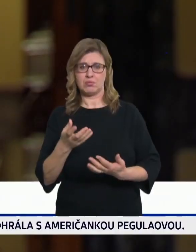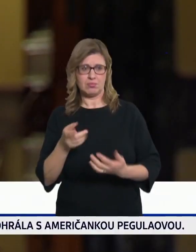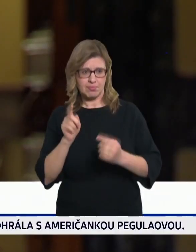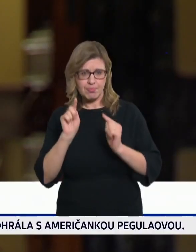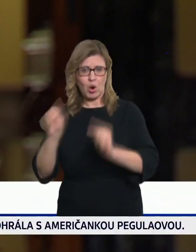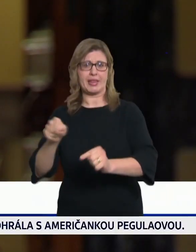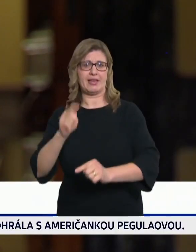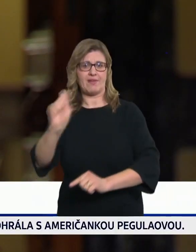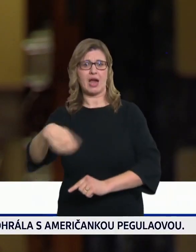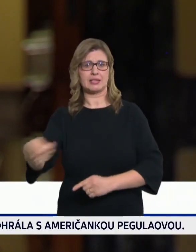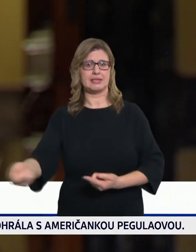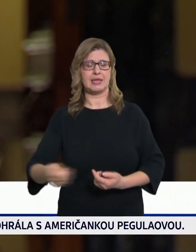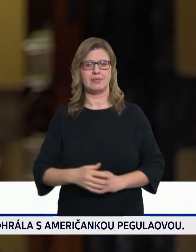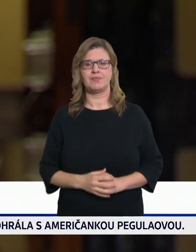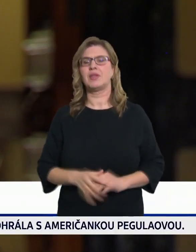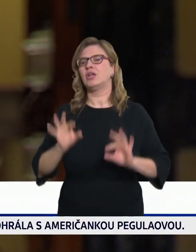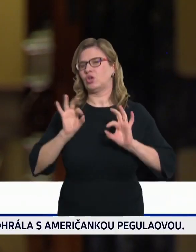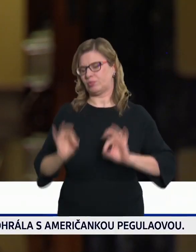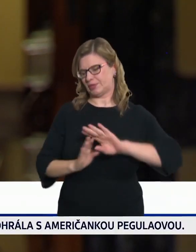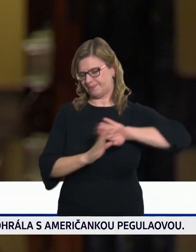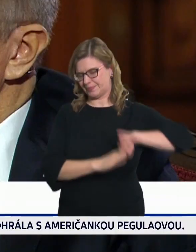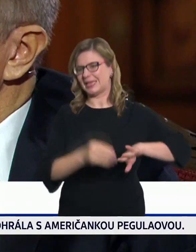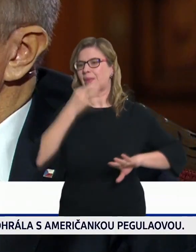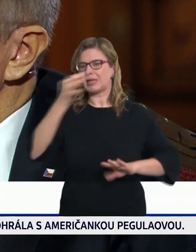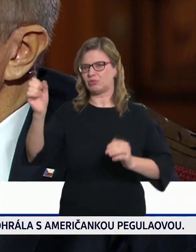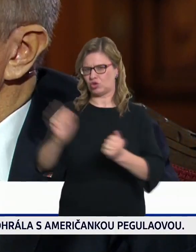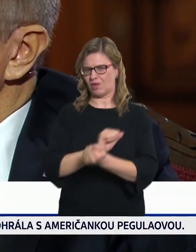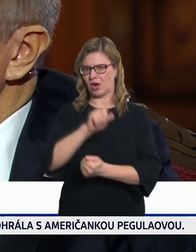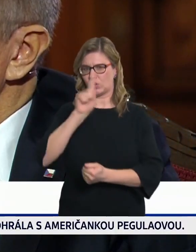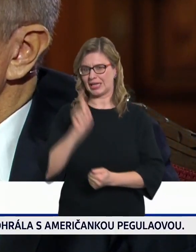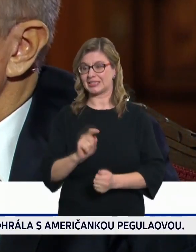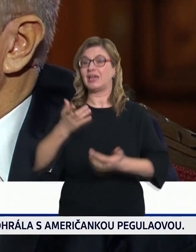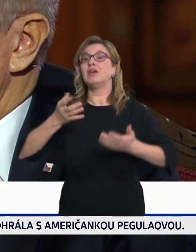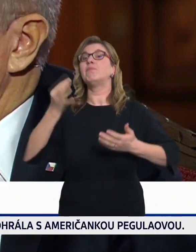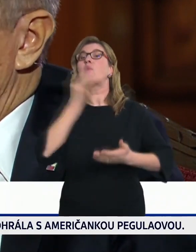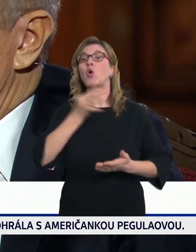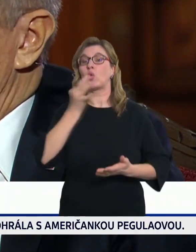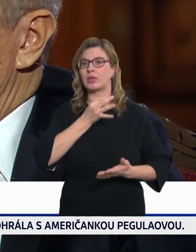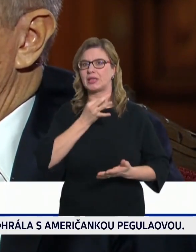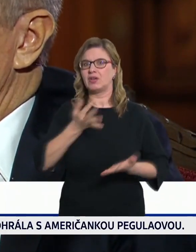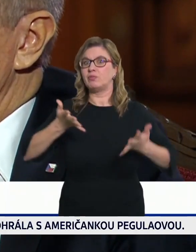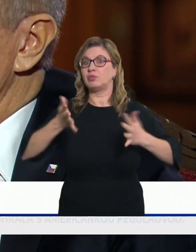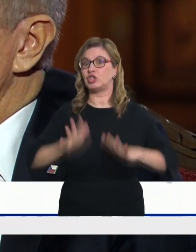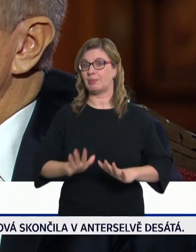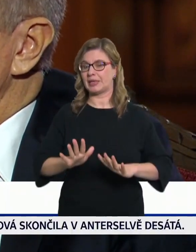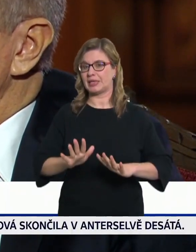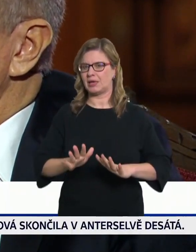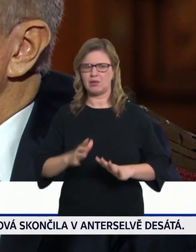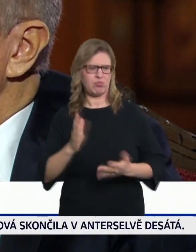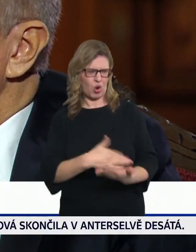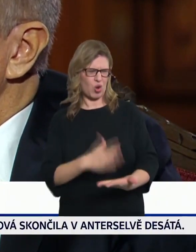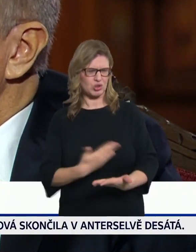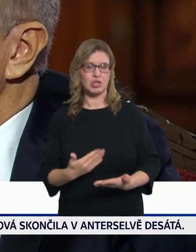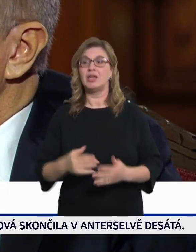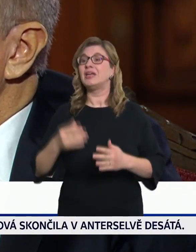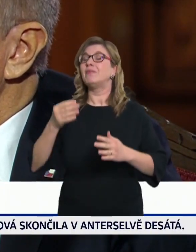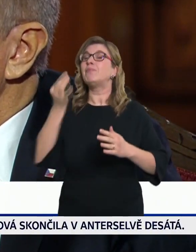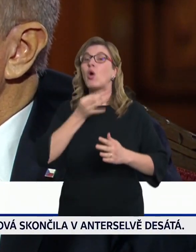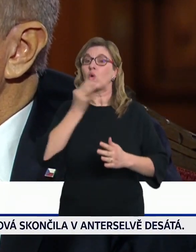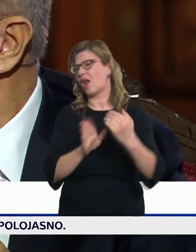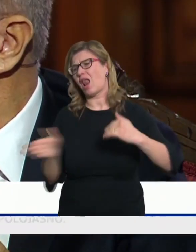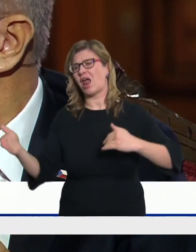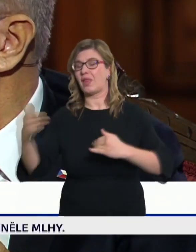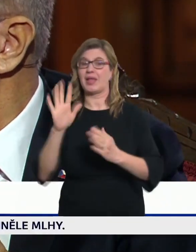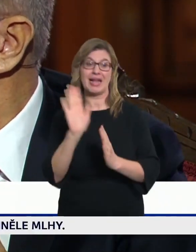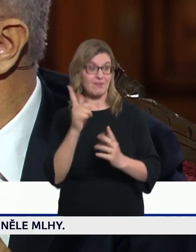Bylo napadeno Polsko nebo pobaltské státy? Proč bylo napadeno? Ne, pokud, zda by Česko mělo poslat své vojáky na obranu těchto